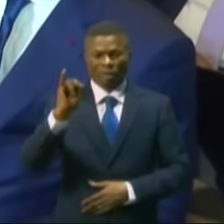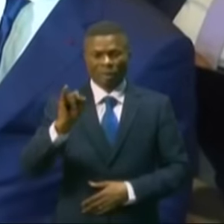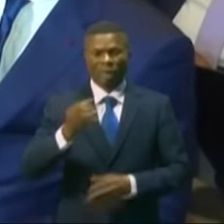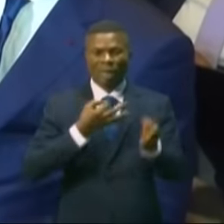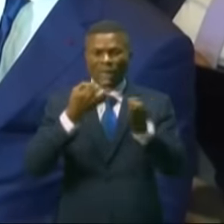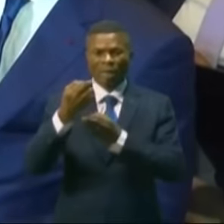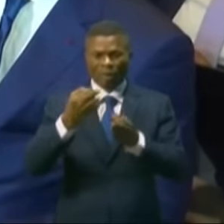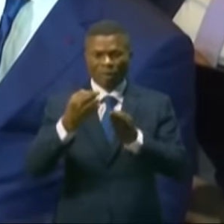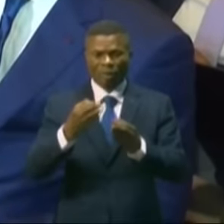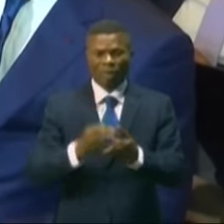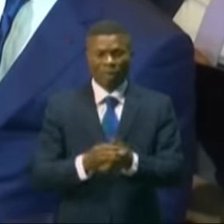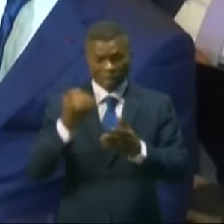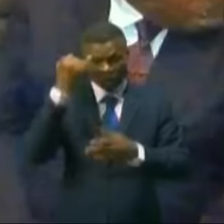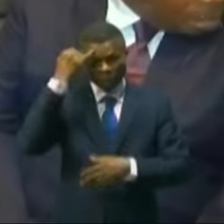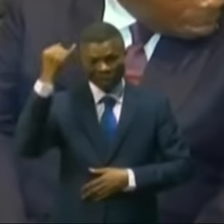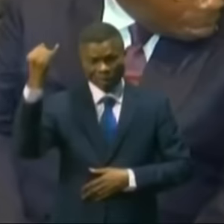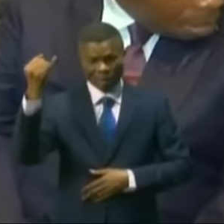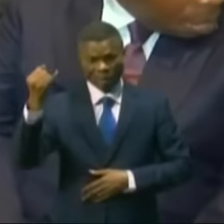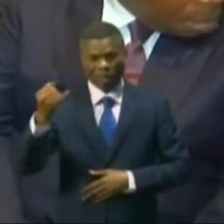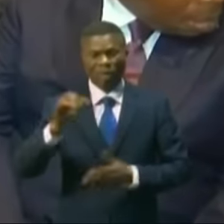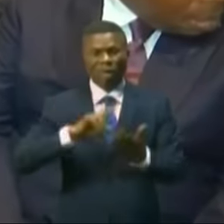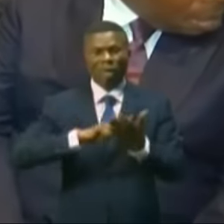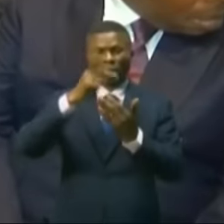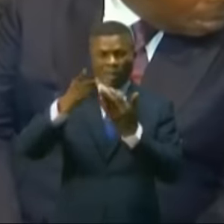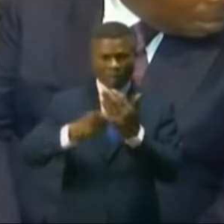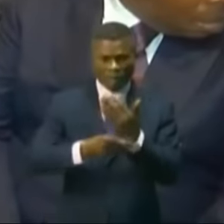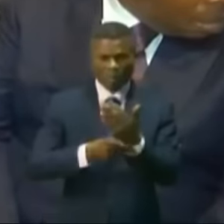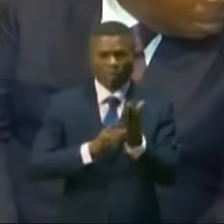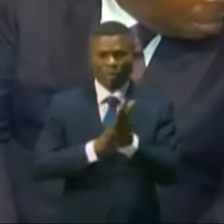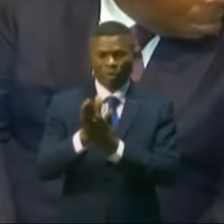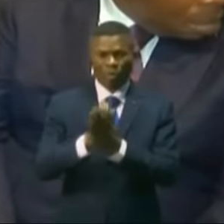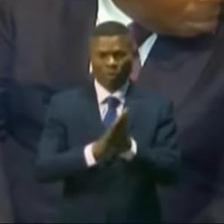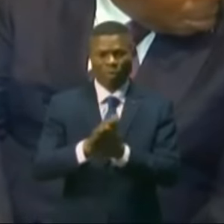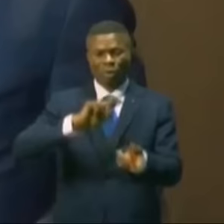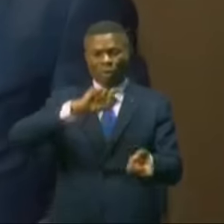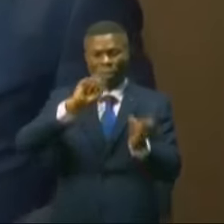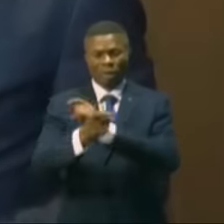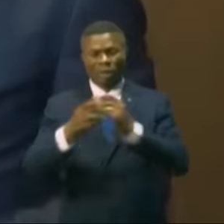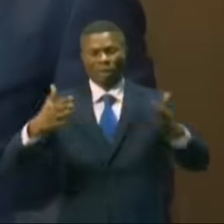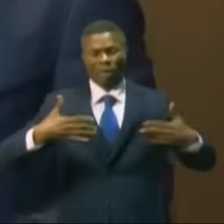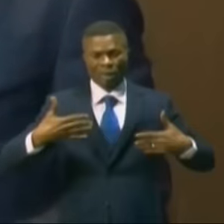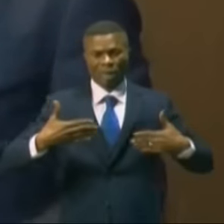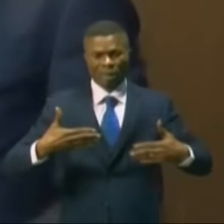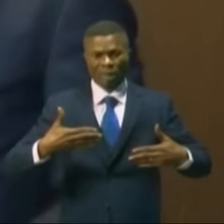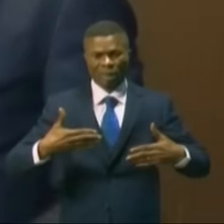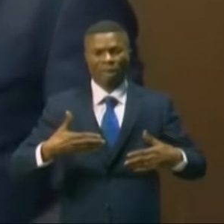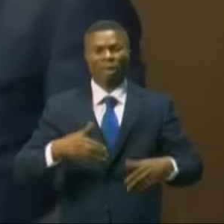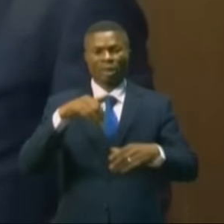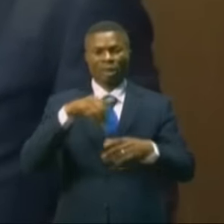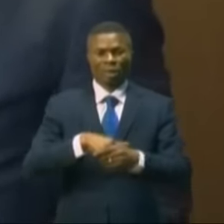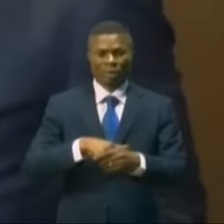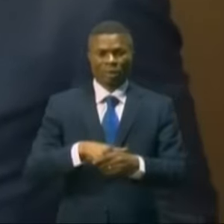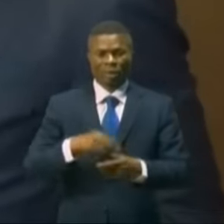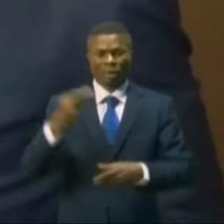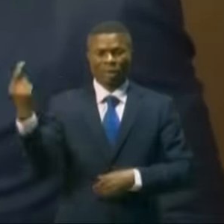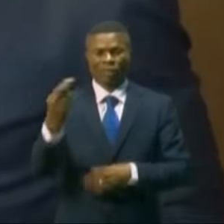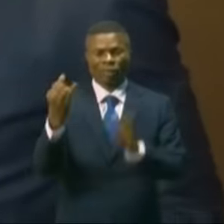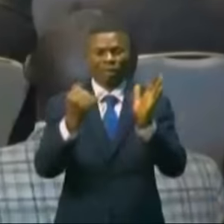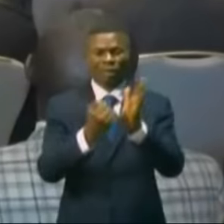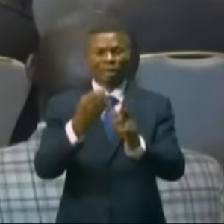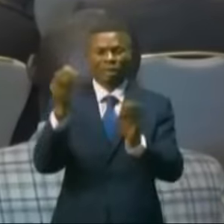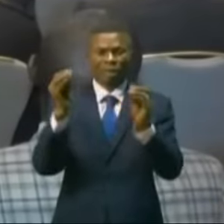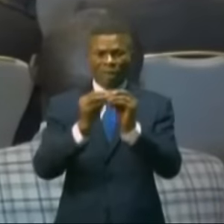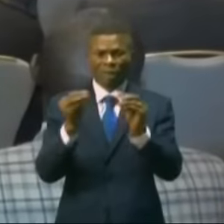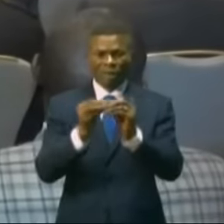la quintessence de ce programme lié au changement climatique au cours de la 26e réunion du